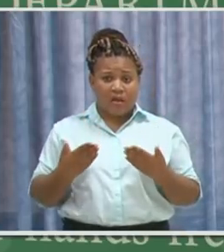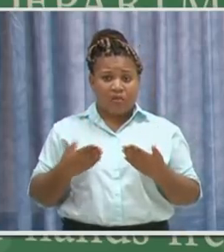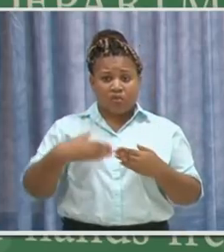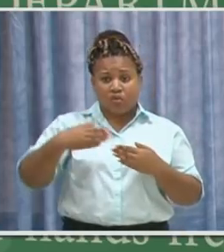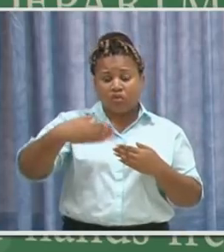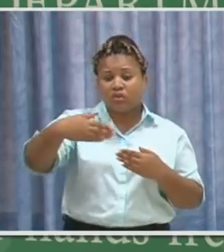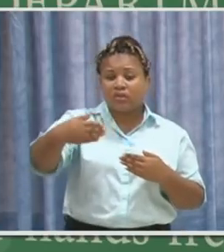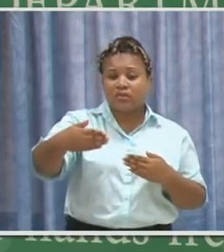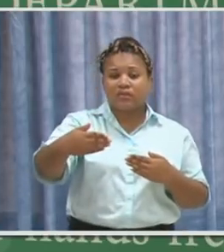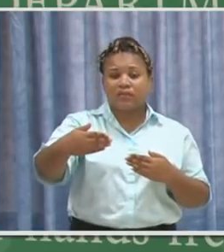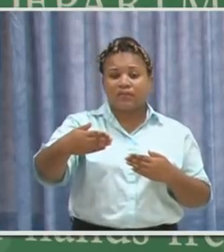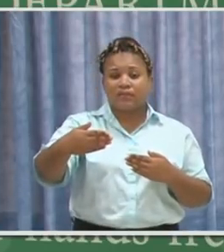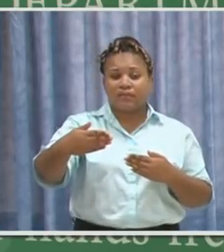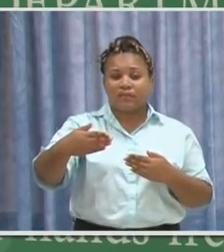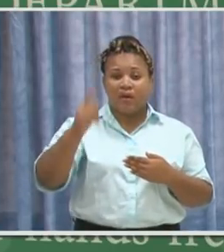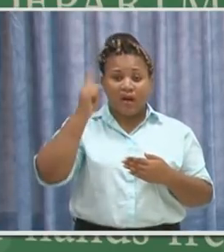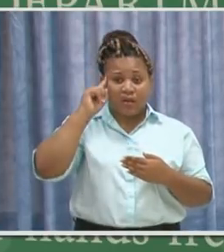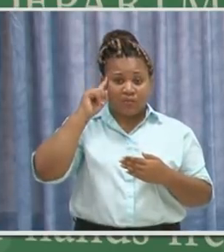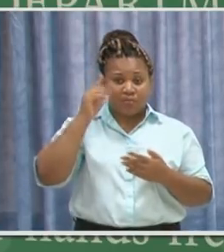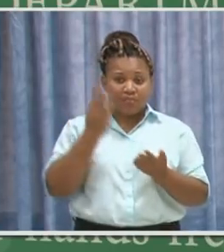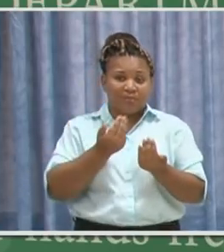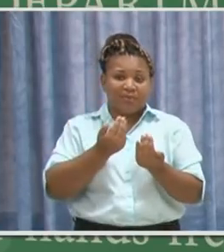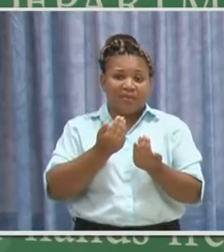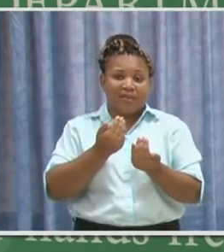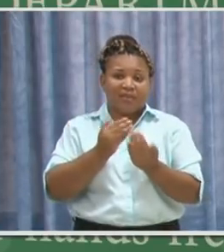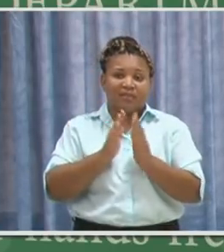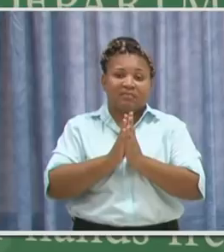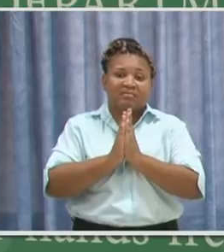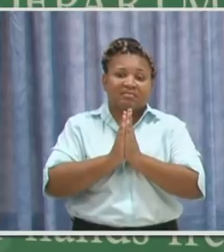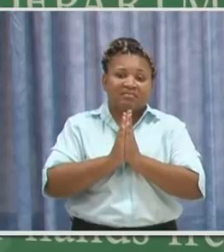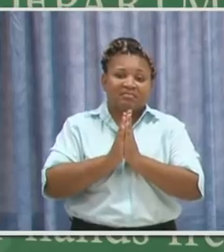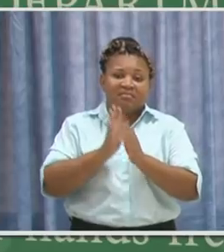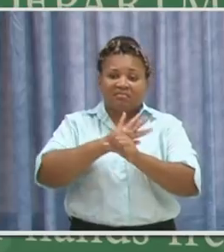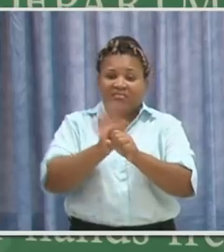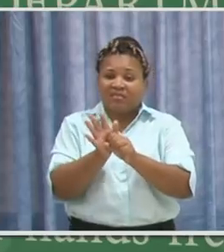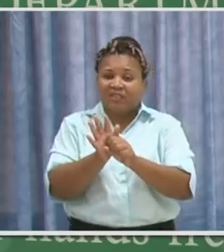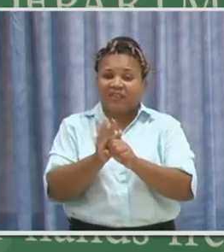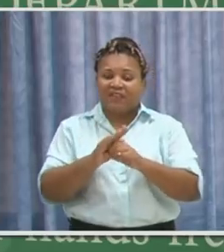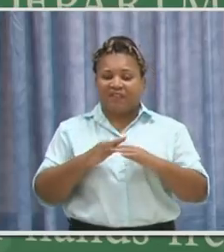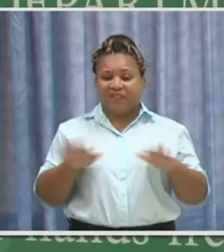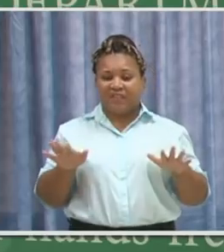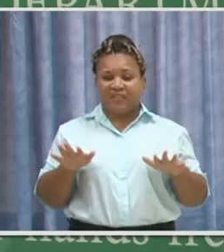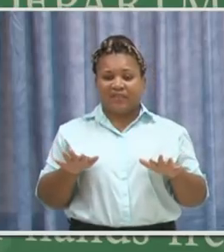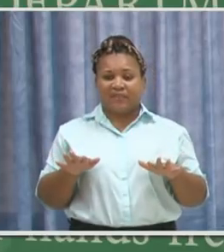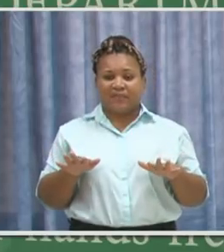nous souhaitons récemment, we hope to remain on top of things.